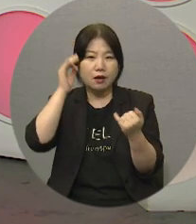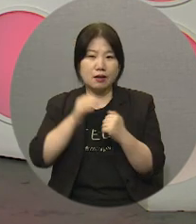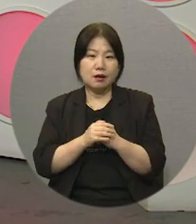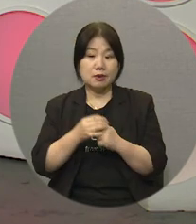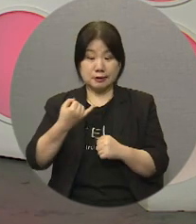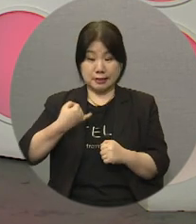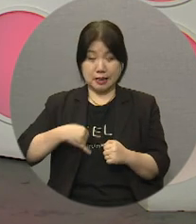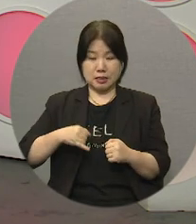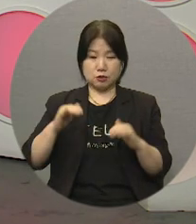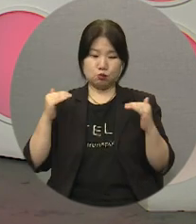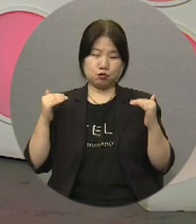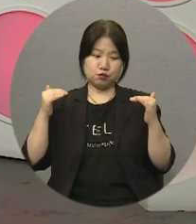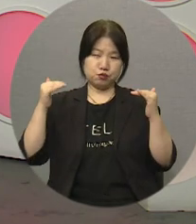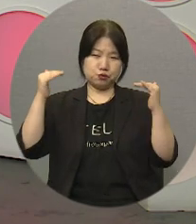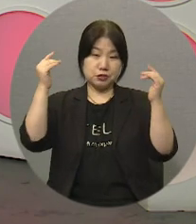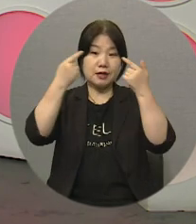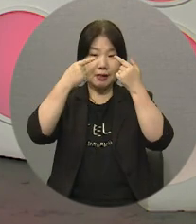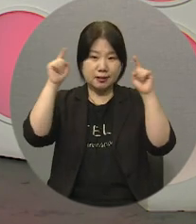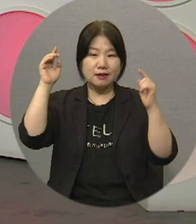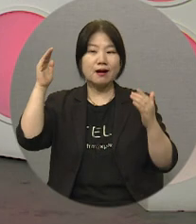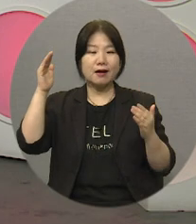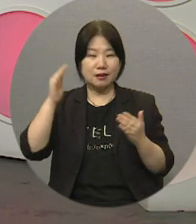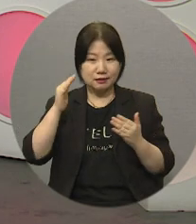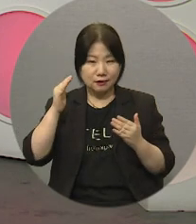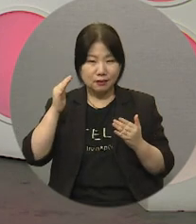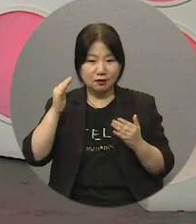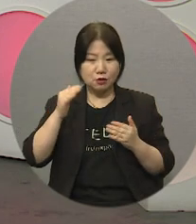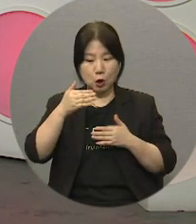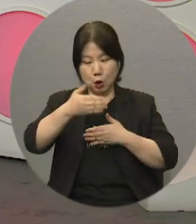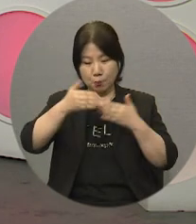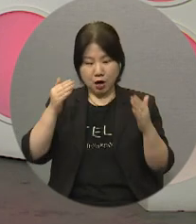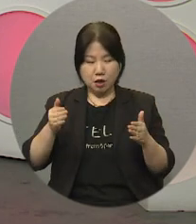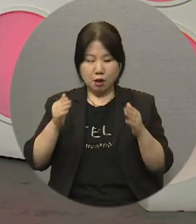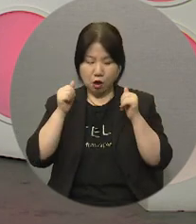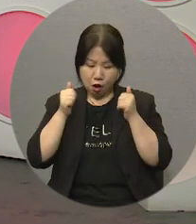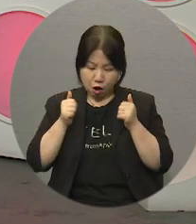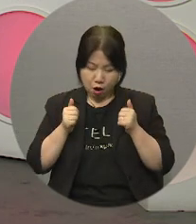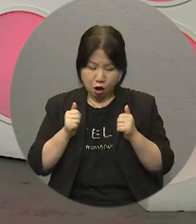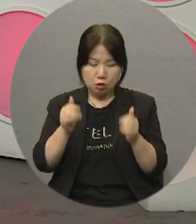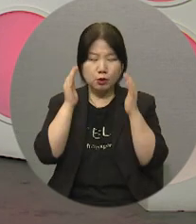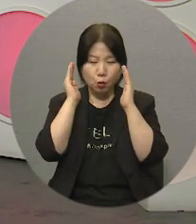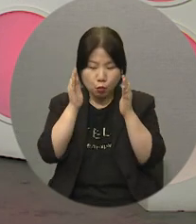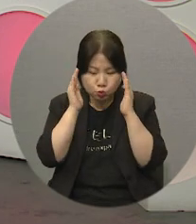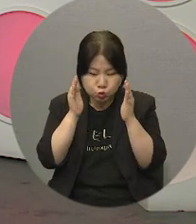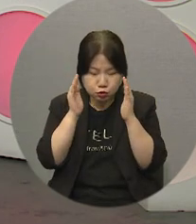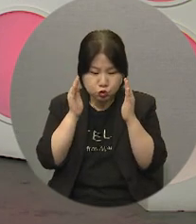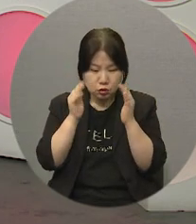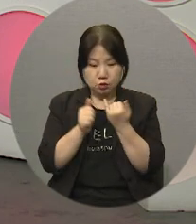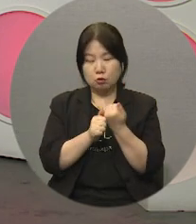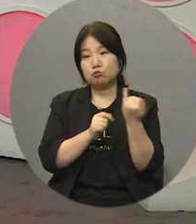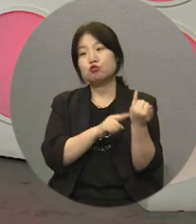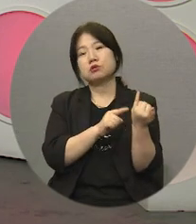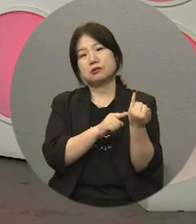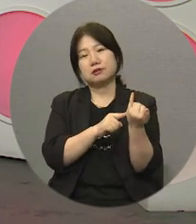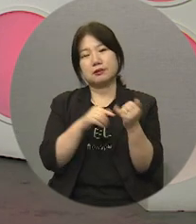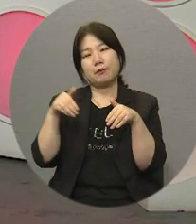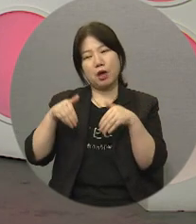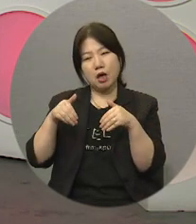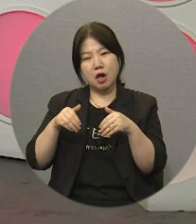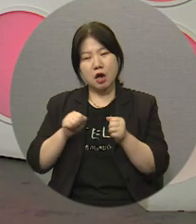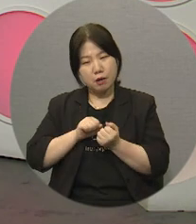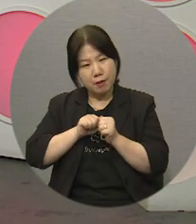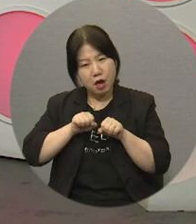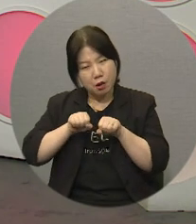되어 있었고 단칸방에서 열심히 공부하던 기특한 딸과 파출부를 전전하며 힘들게